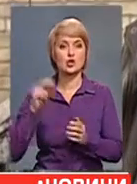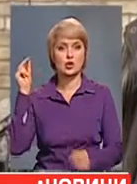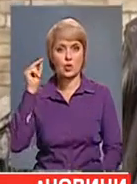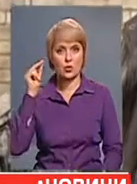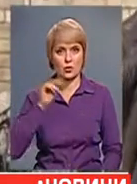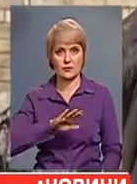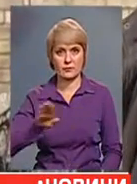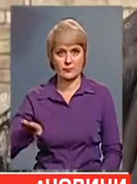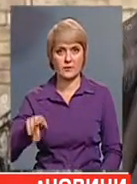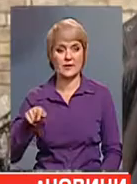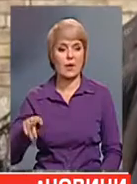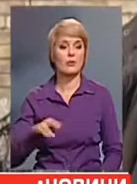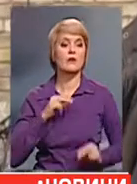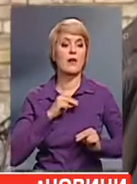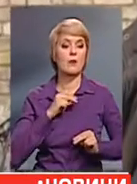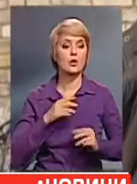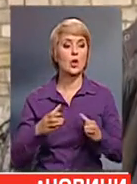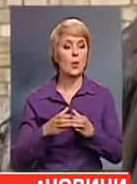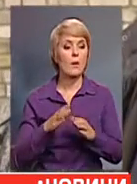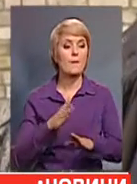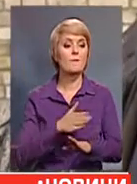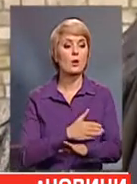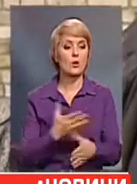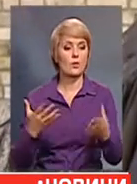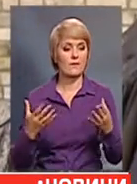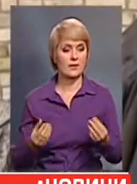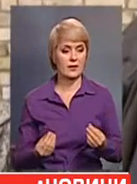же будут работать группы продленного дня.